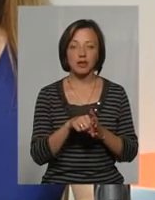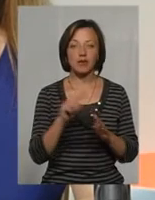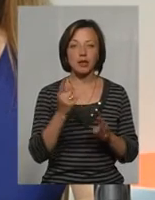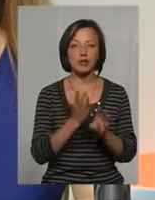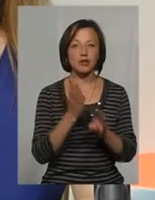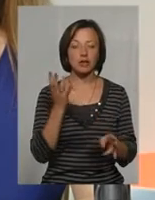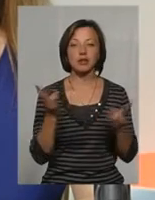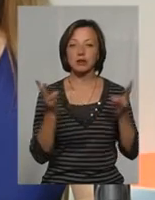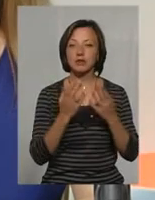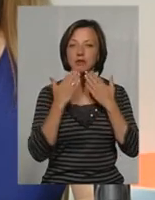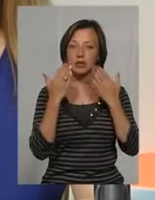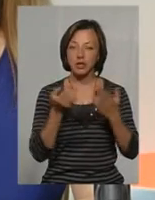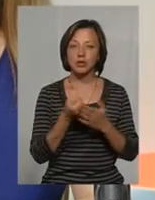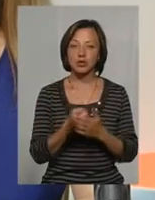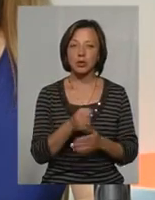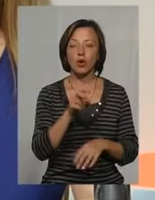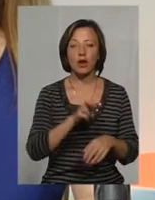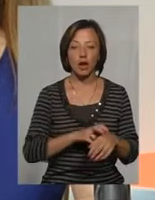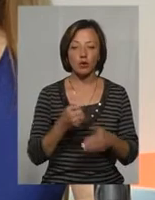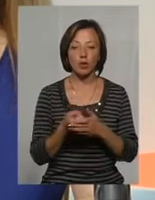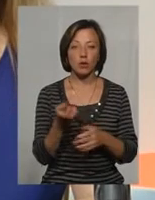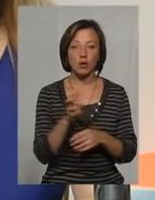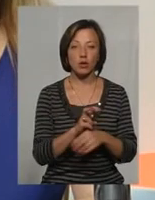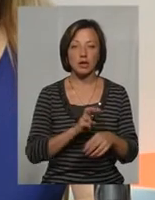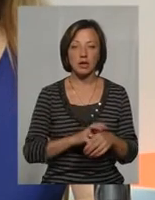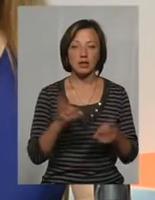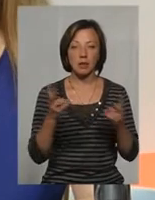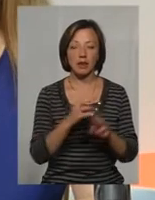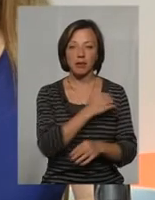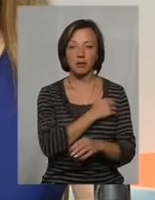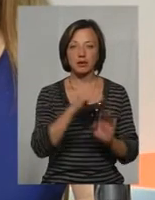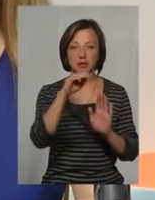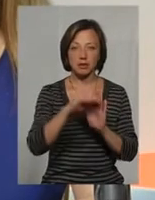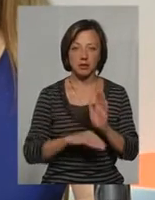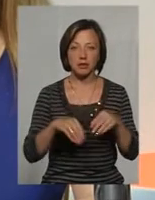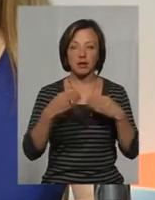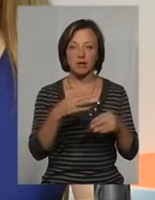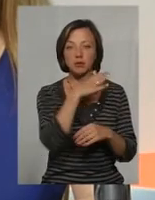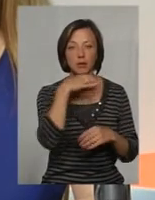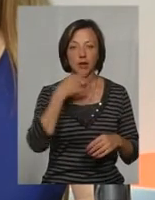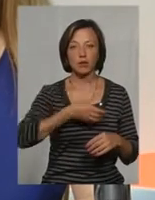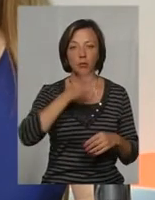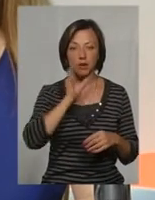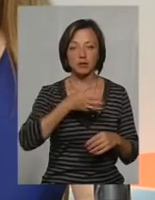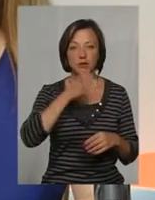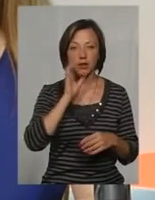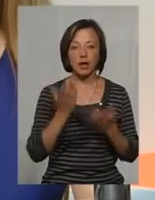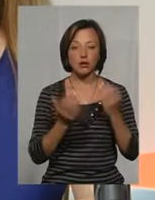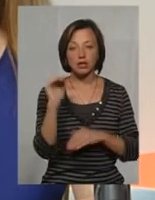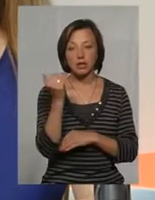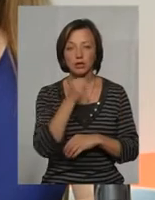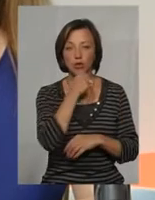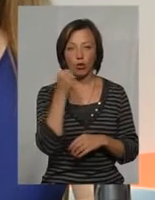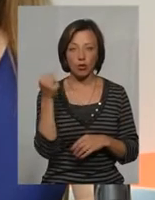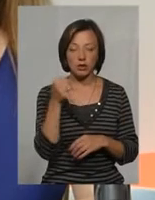чергу потрібно звертатися до лікаря. До приходу лікаря треба збивати температуру і давати багато пити. Якщо дитина чи